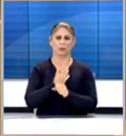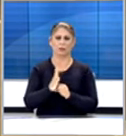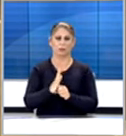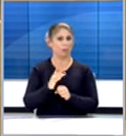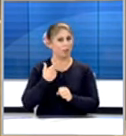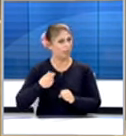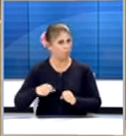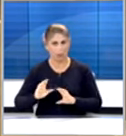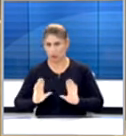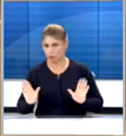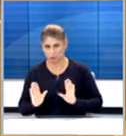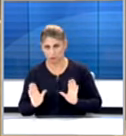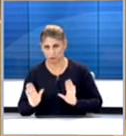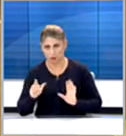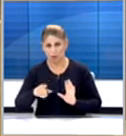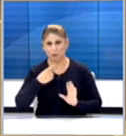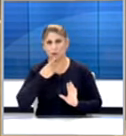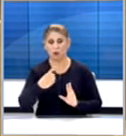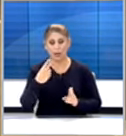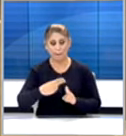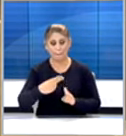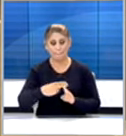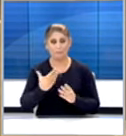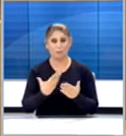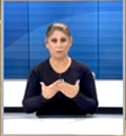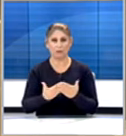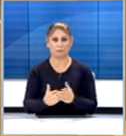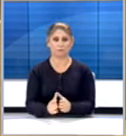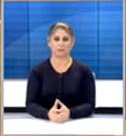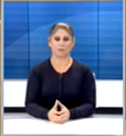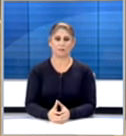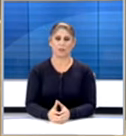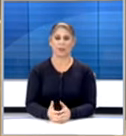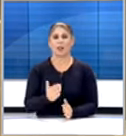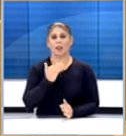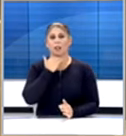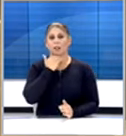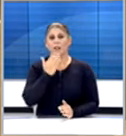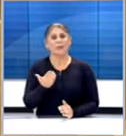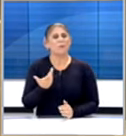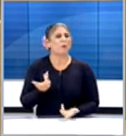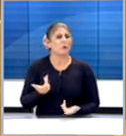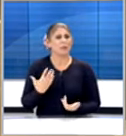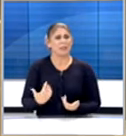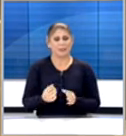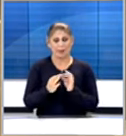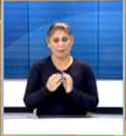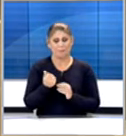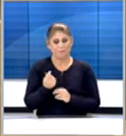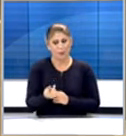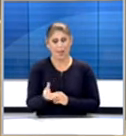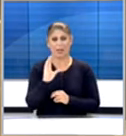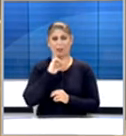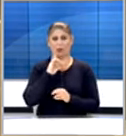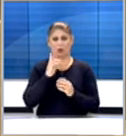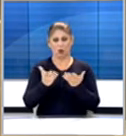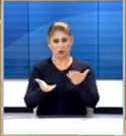κανείς. Αυτό λένε τα επίσημα στοιχεία. Όμως δεν μπορεί να είναι μέτρο σύγκρισης η